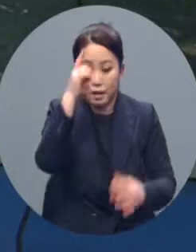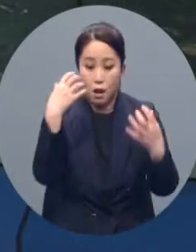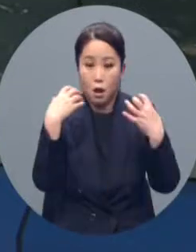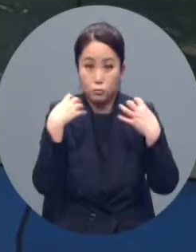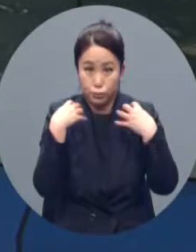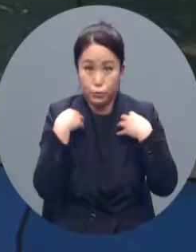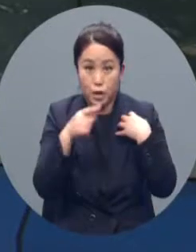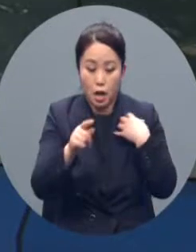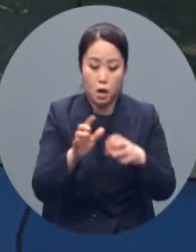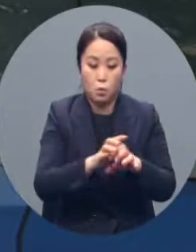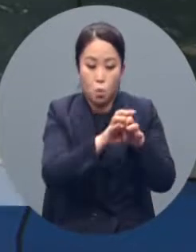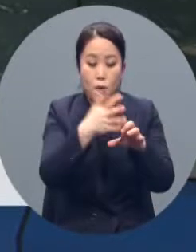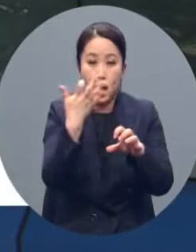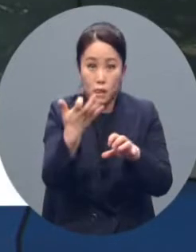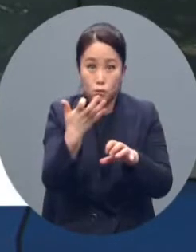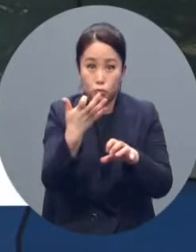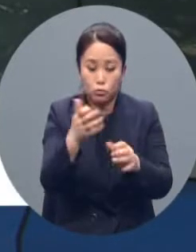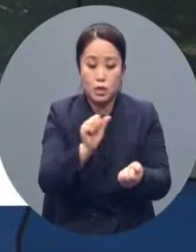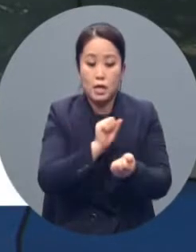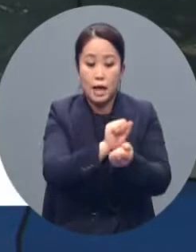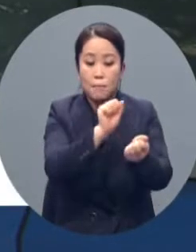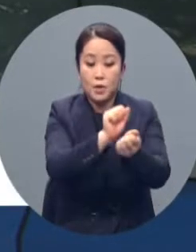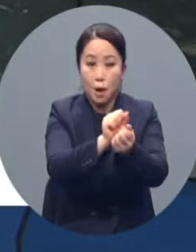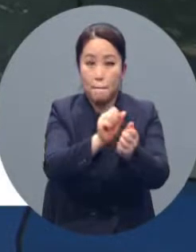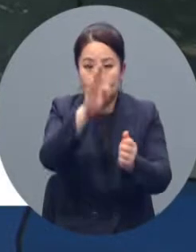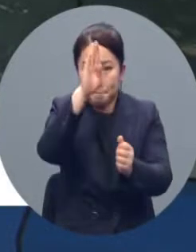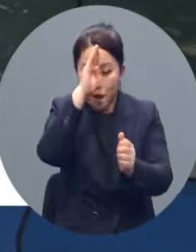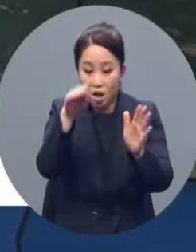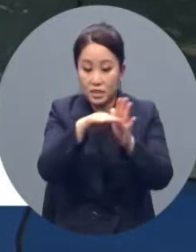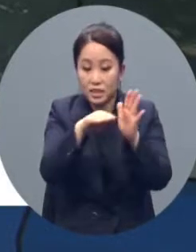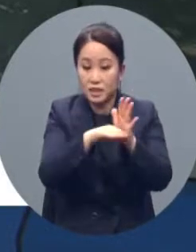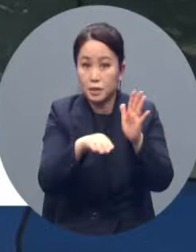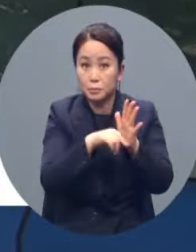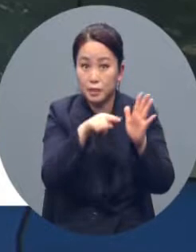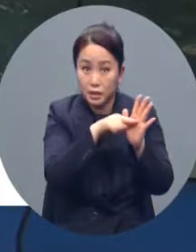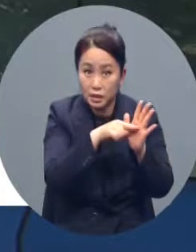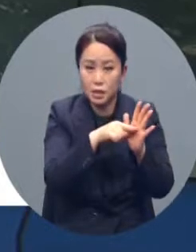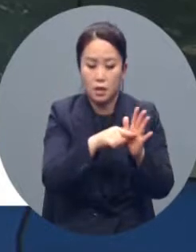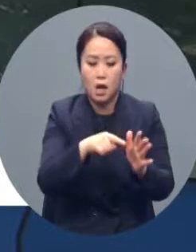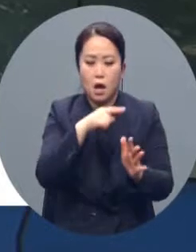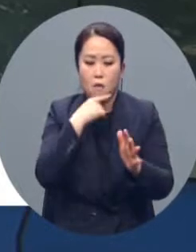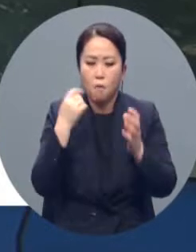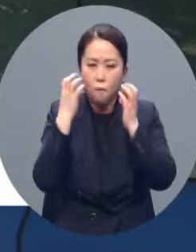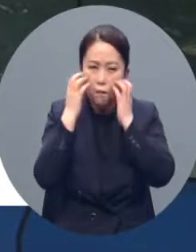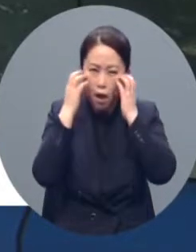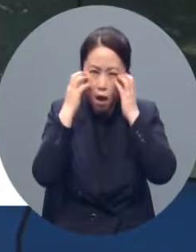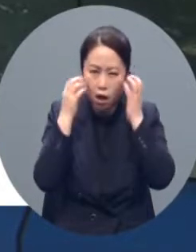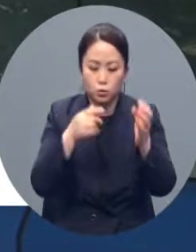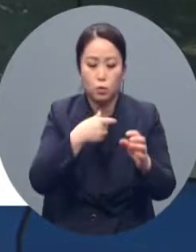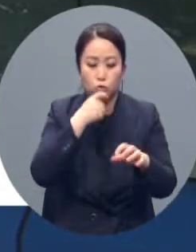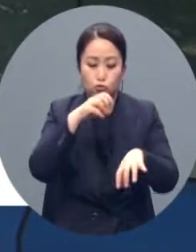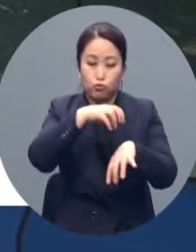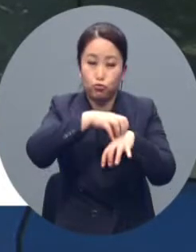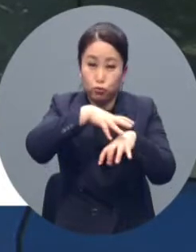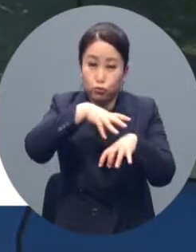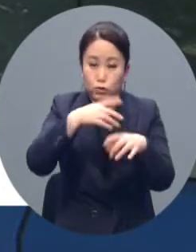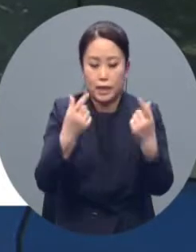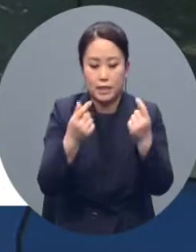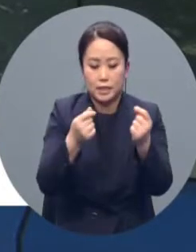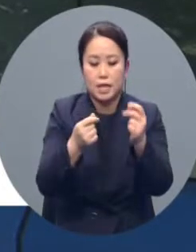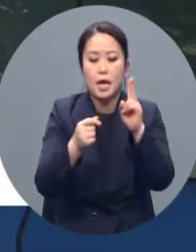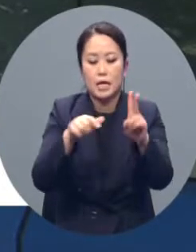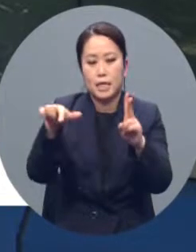정부가 코로나19의 감염병 등급을 홍역, 수두, 결핵 등과 같은 2급으로 하향했습니다. 2년 3개월